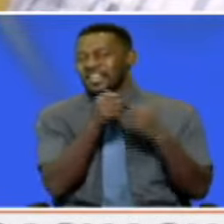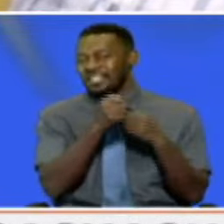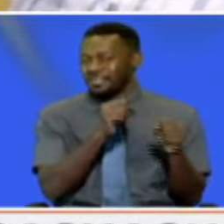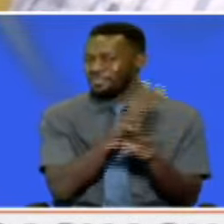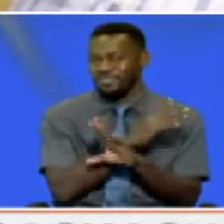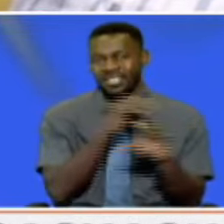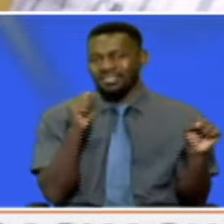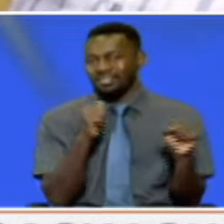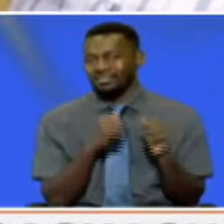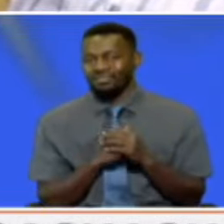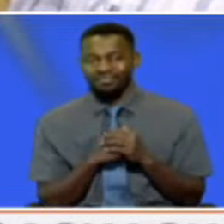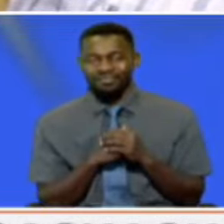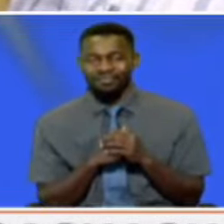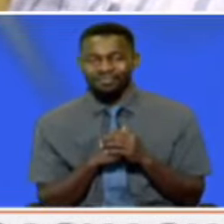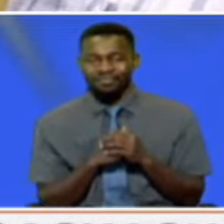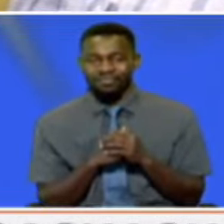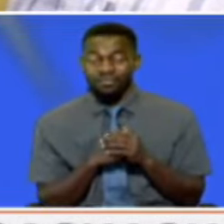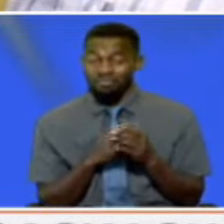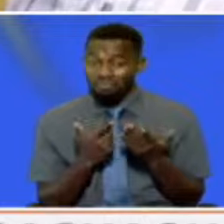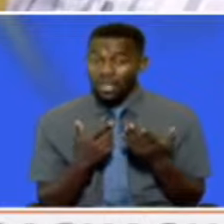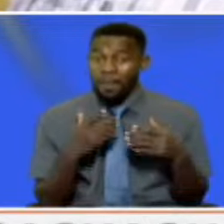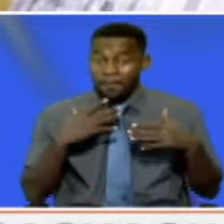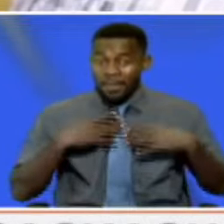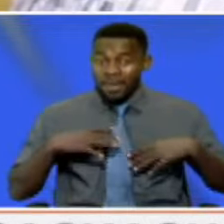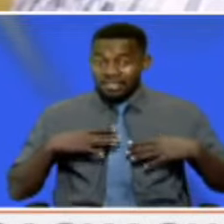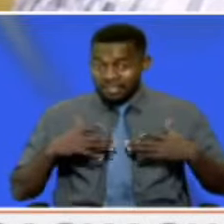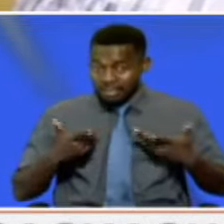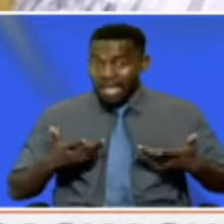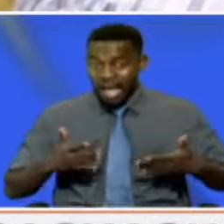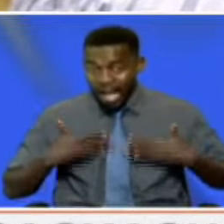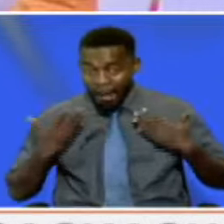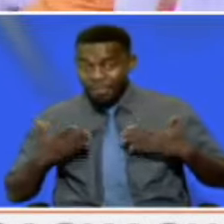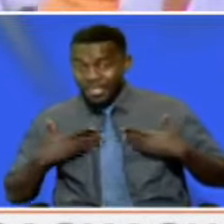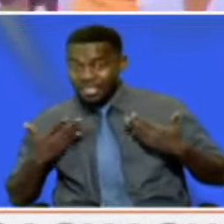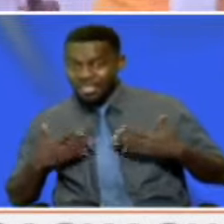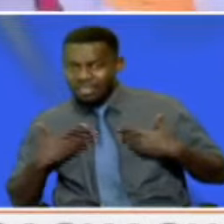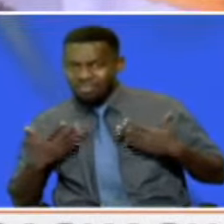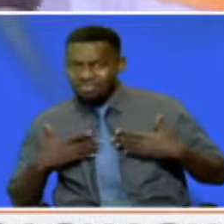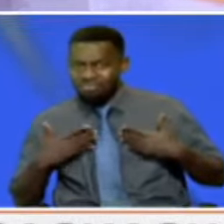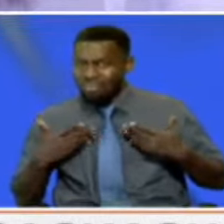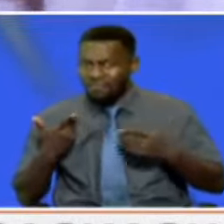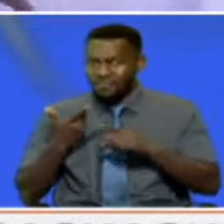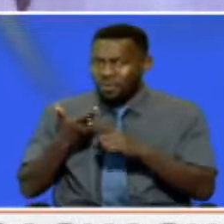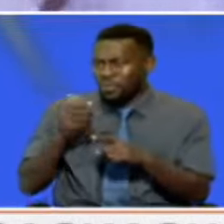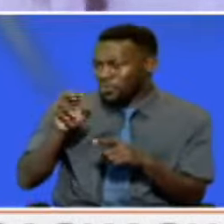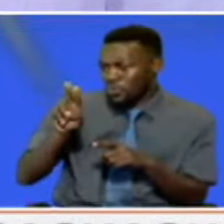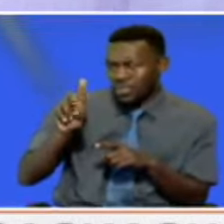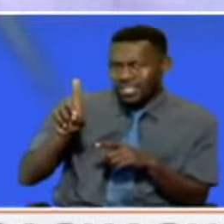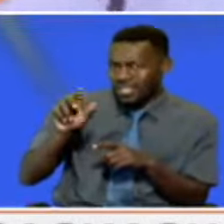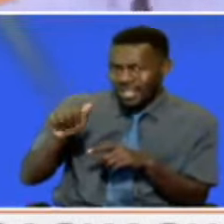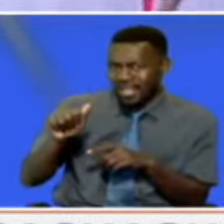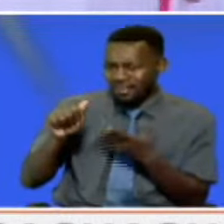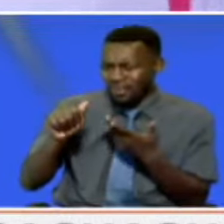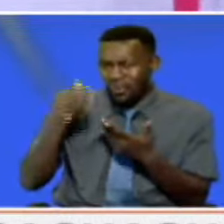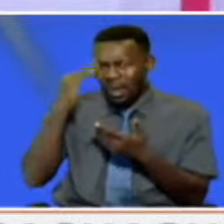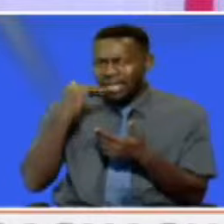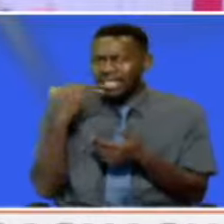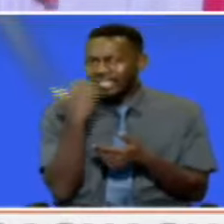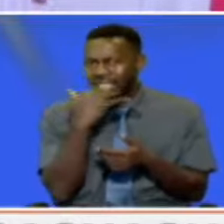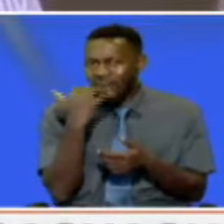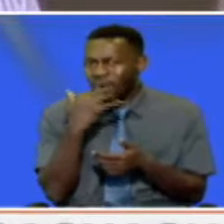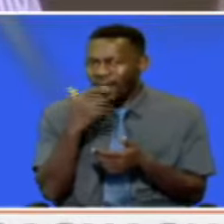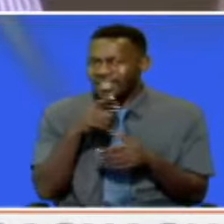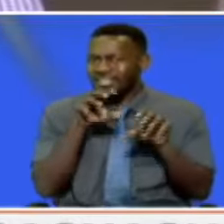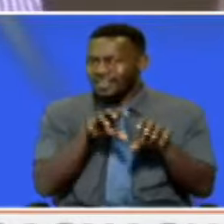Bunjiri akisisitiza kuwa wanaoshabikia masaibu ya Gachagua kutoka chama cha UDA ni ishara ya kutoridhishwa kwao na uamuzi wa